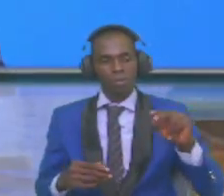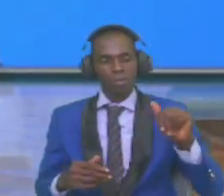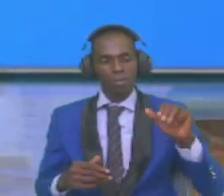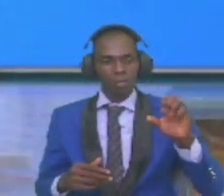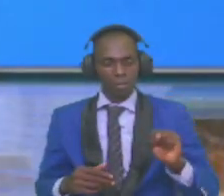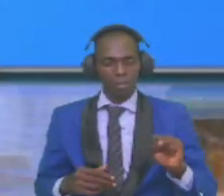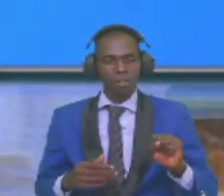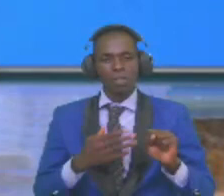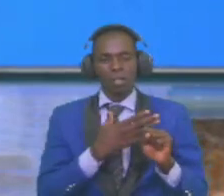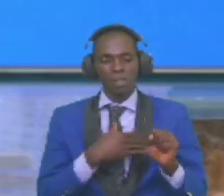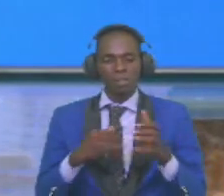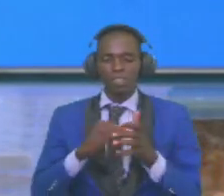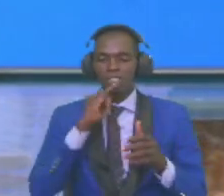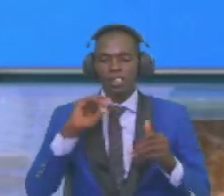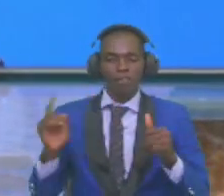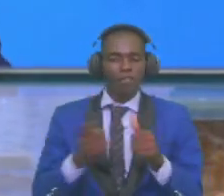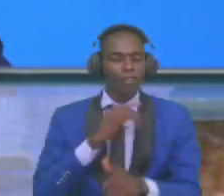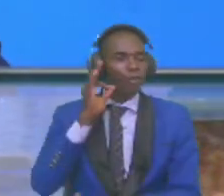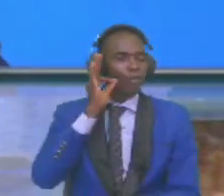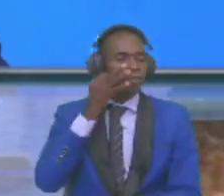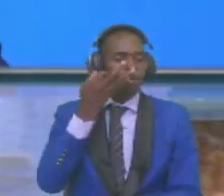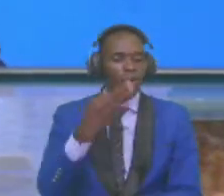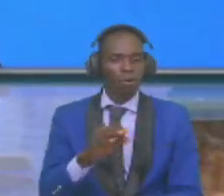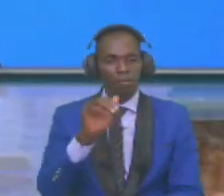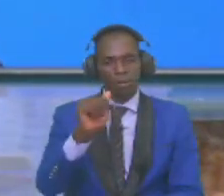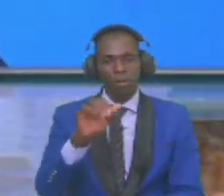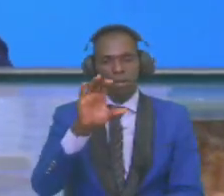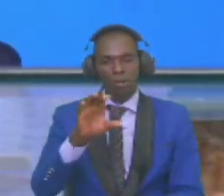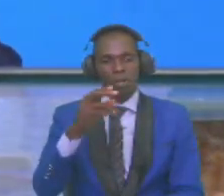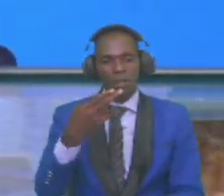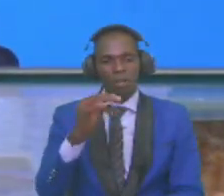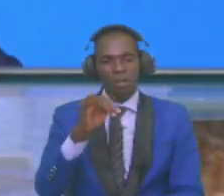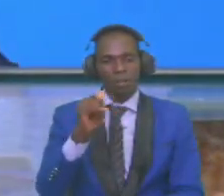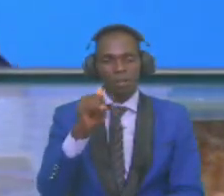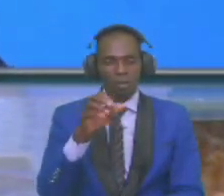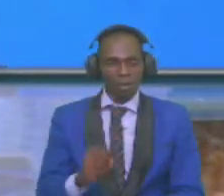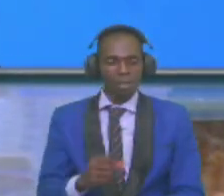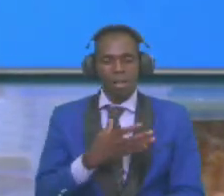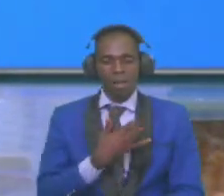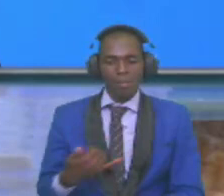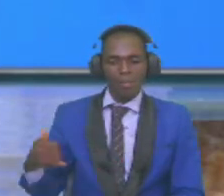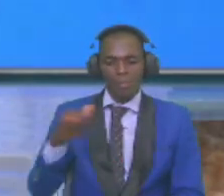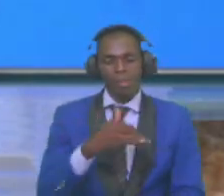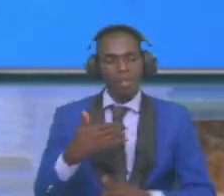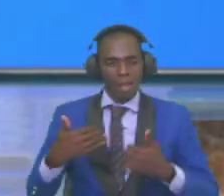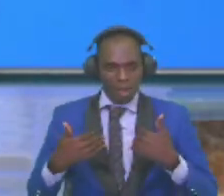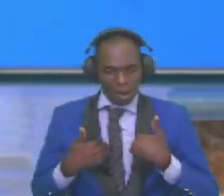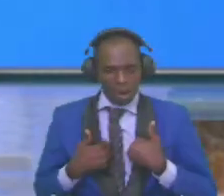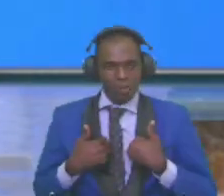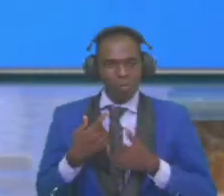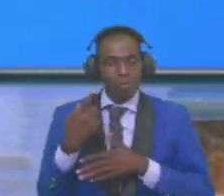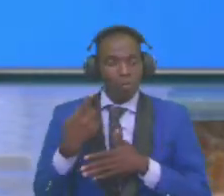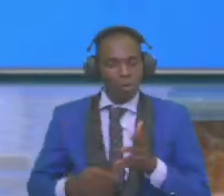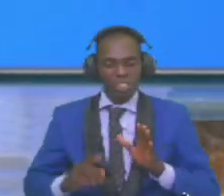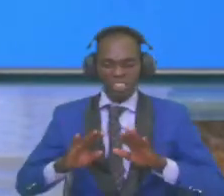prémices de la caille et qu'elle s'est dévoué au service des